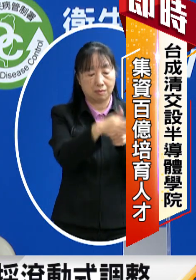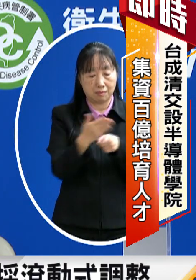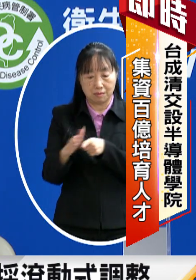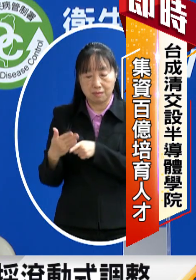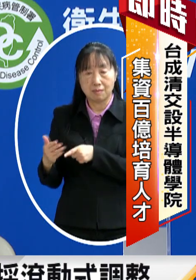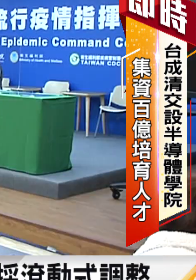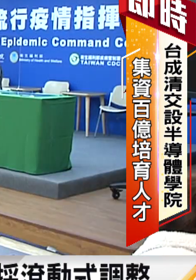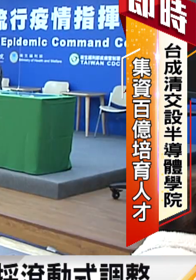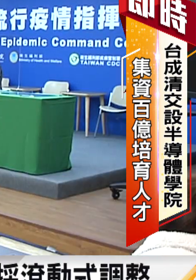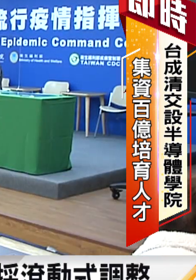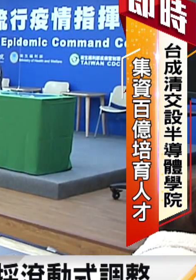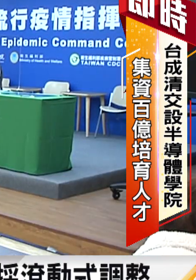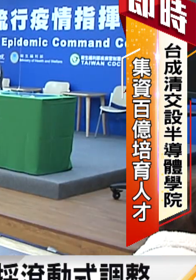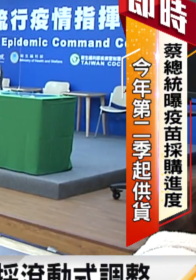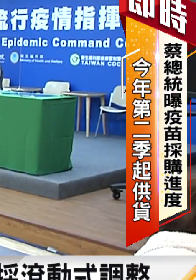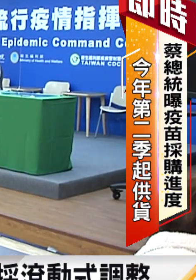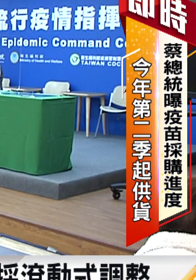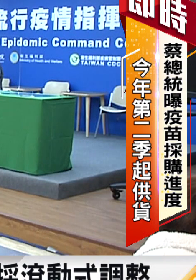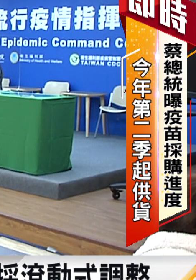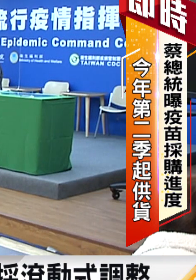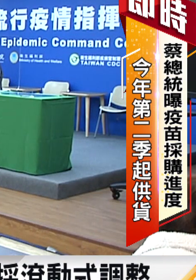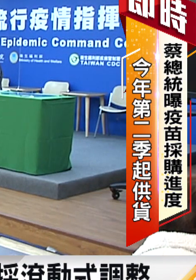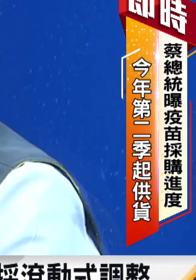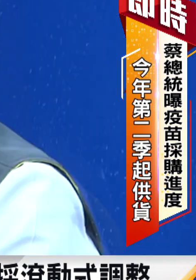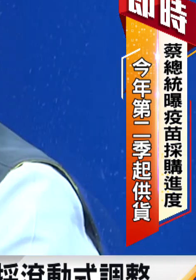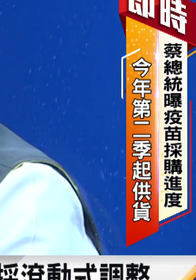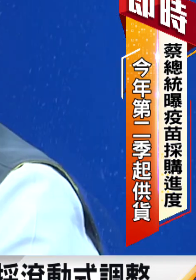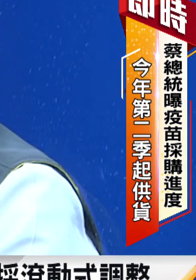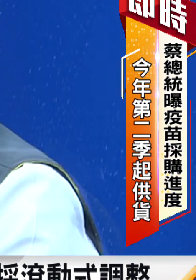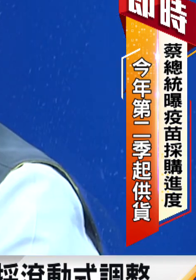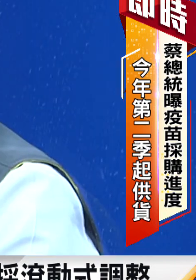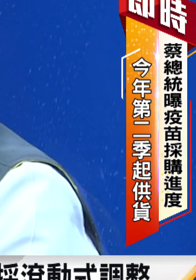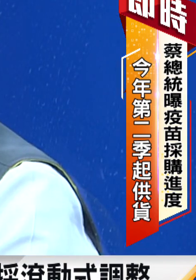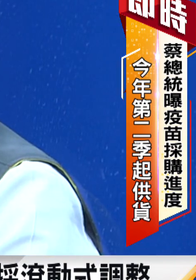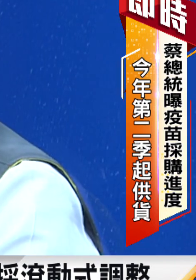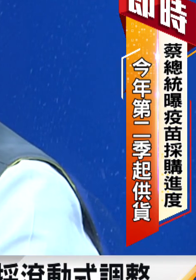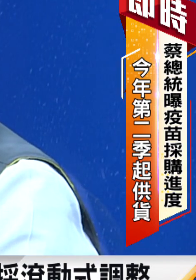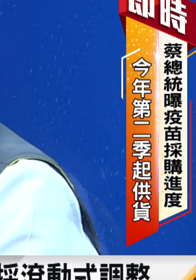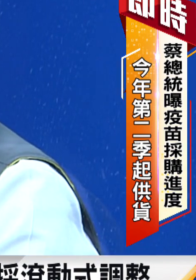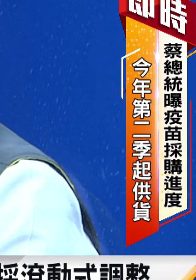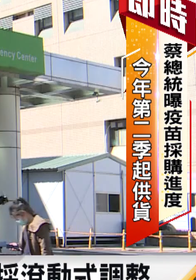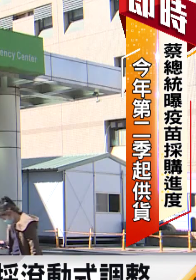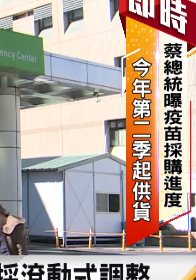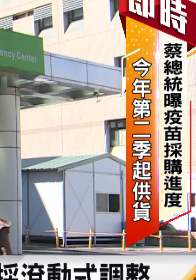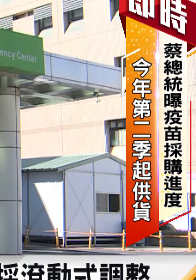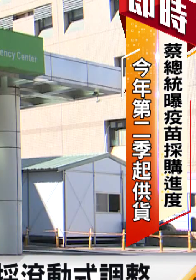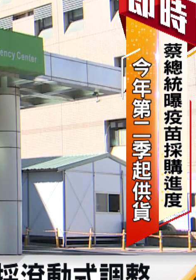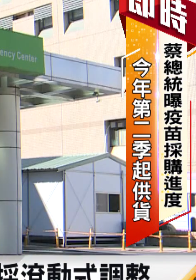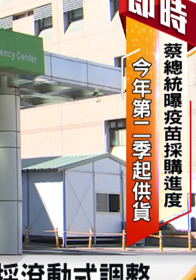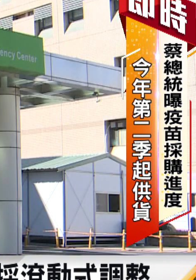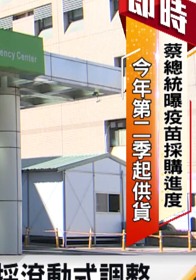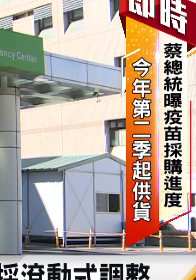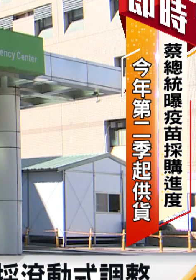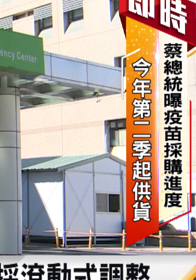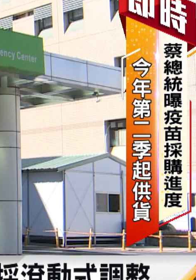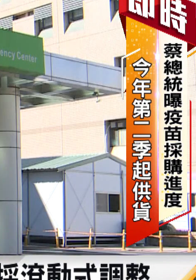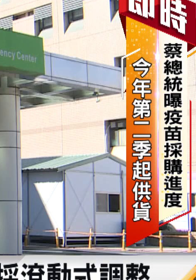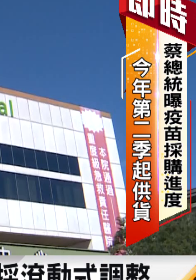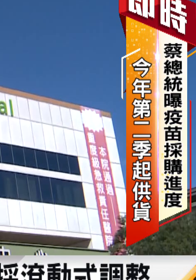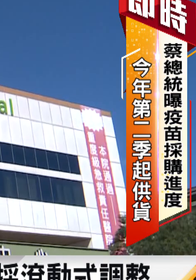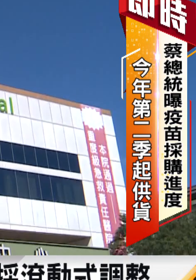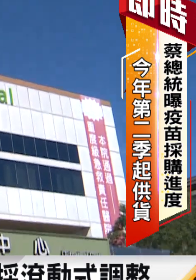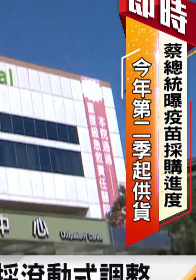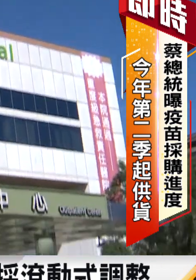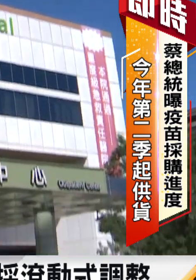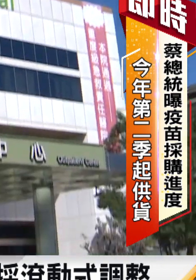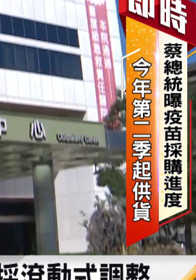会针对感控作为和人员管理进行评估，落实院内的分舱分流制度，未来将会根据医院的运作情